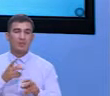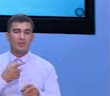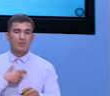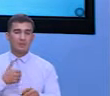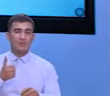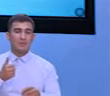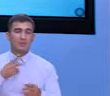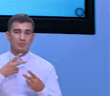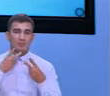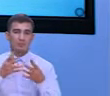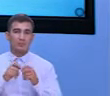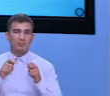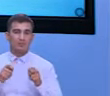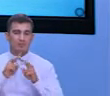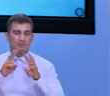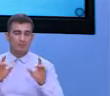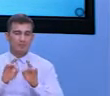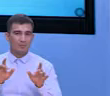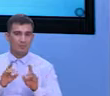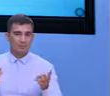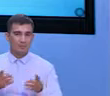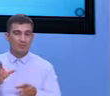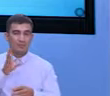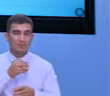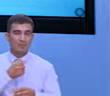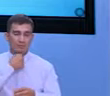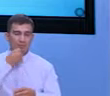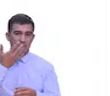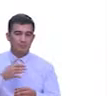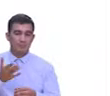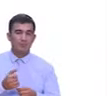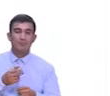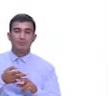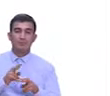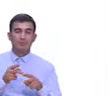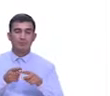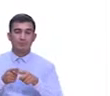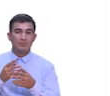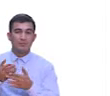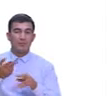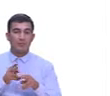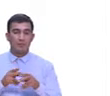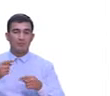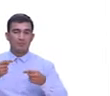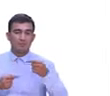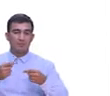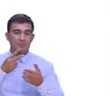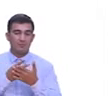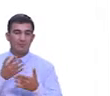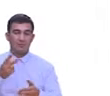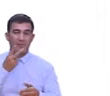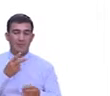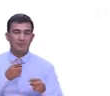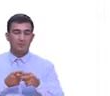mukammalroq ochib berishimiz kerak. Kesmalarni taqqoslash uchun demak, biz nimalardan foydalanamiz?